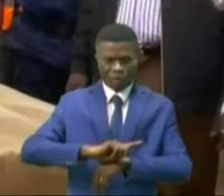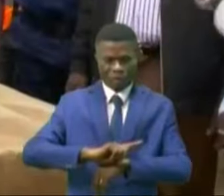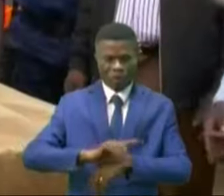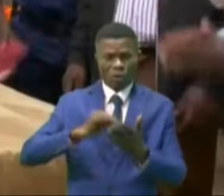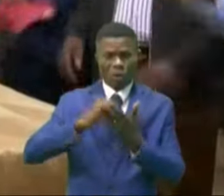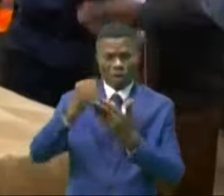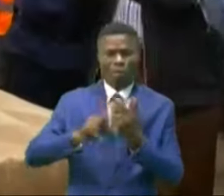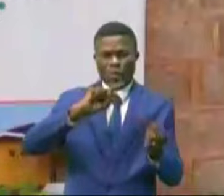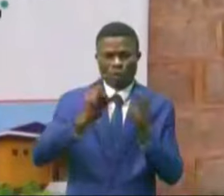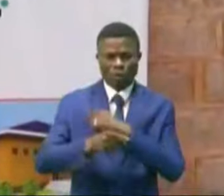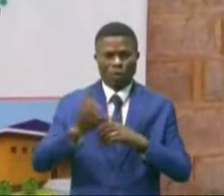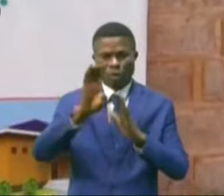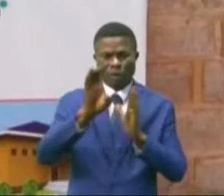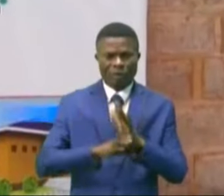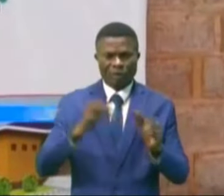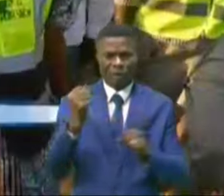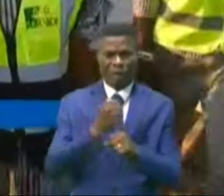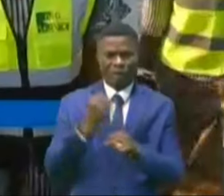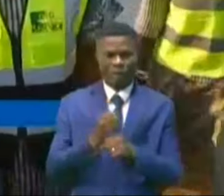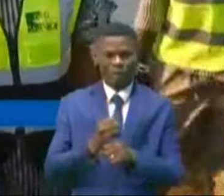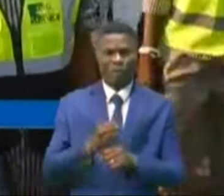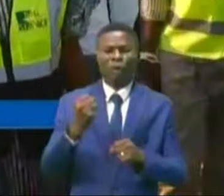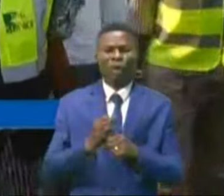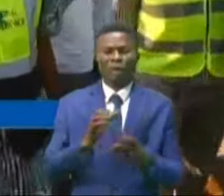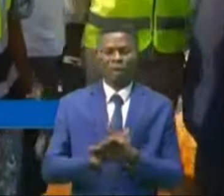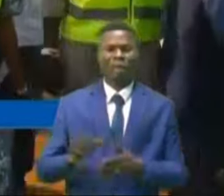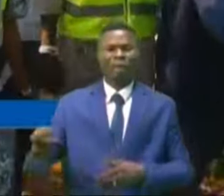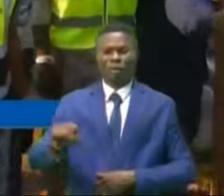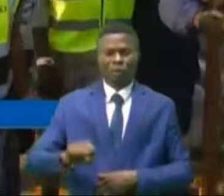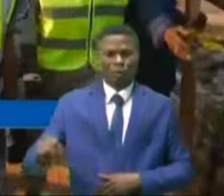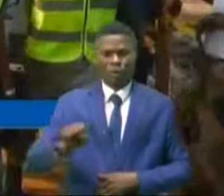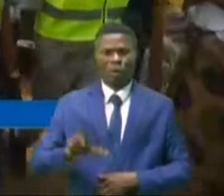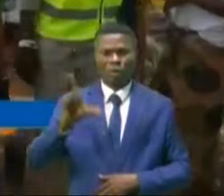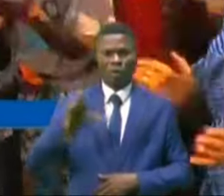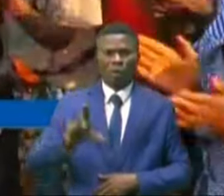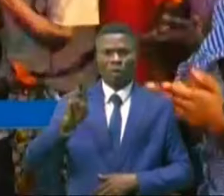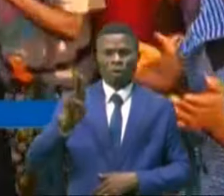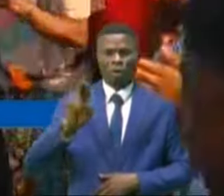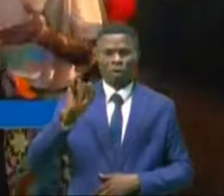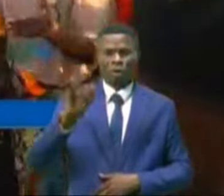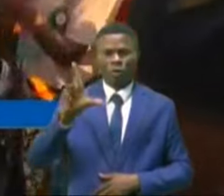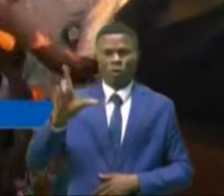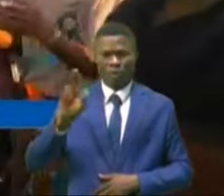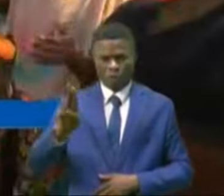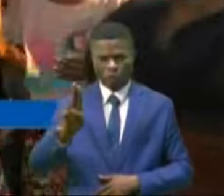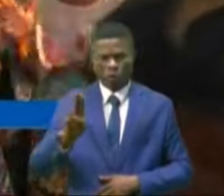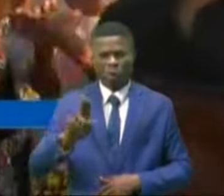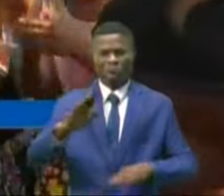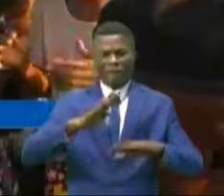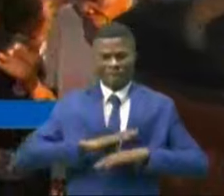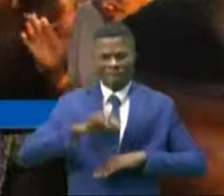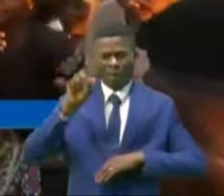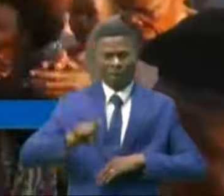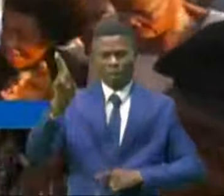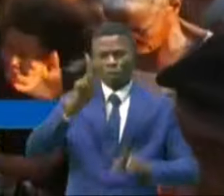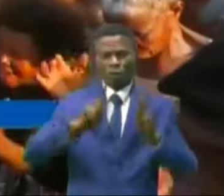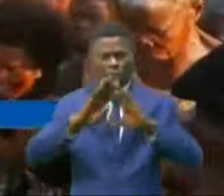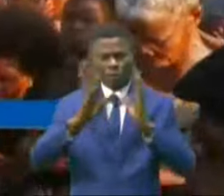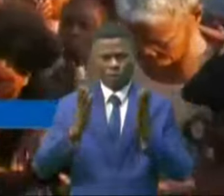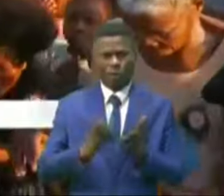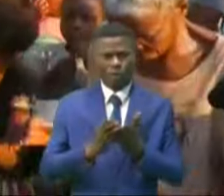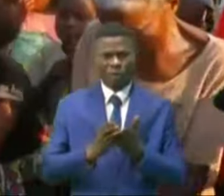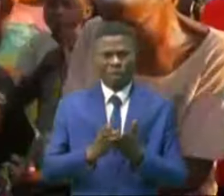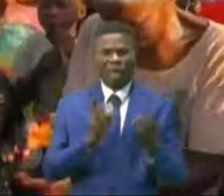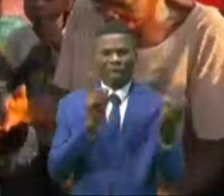à améliorer les conditions de travail des agents du secteur de l'Uilou afin de mieux répondre aux attentes de la population en les